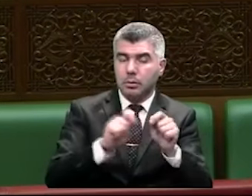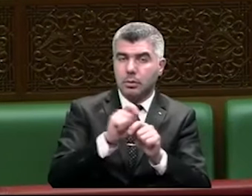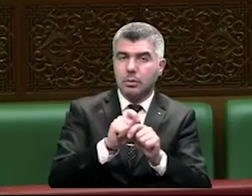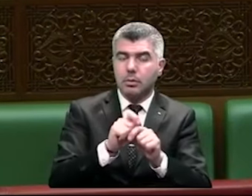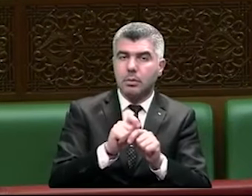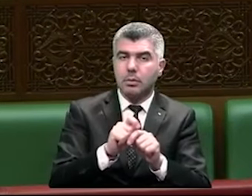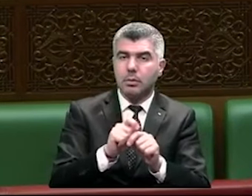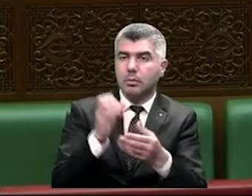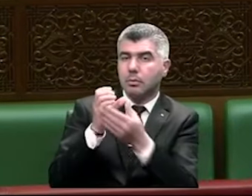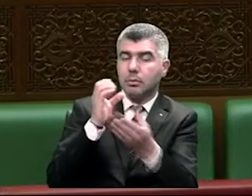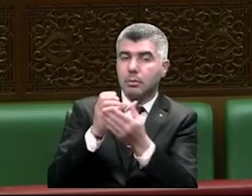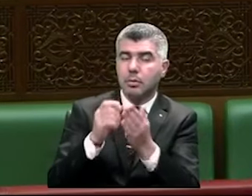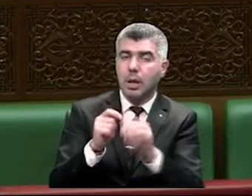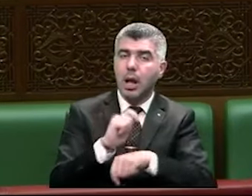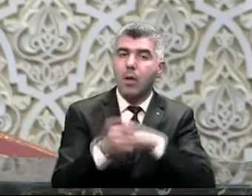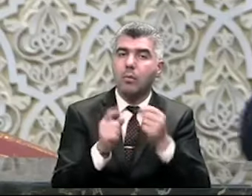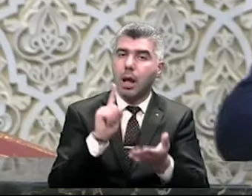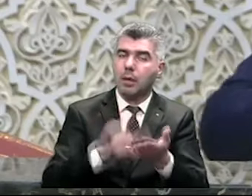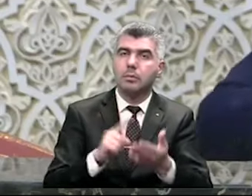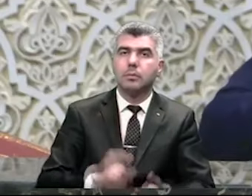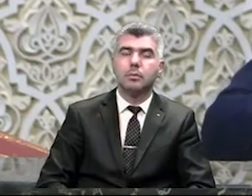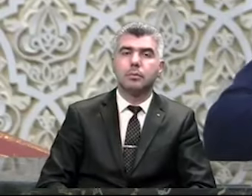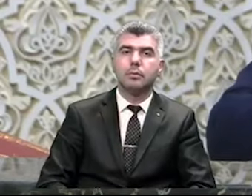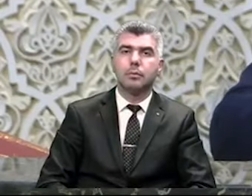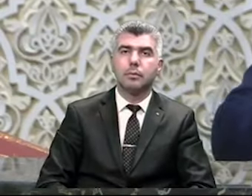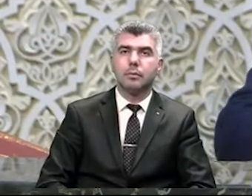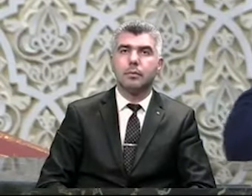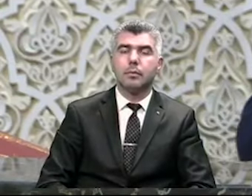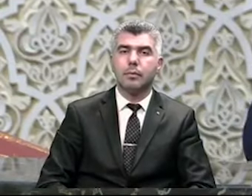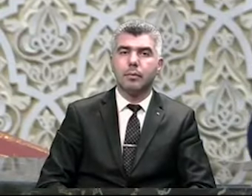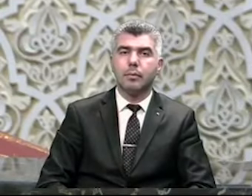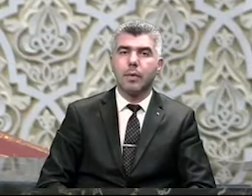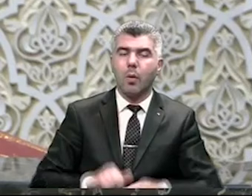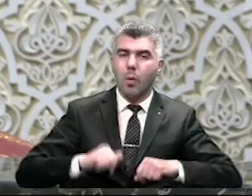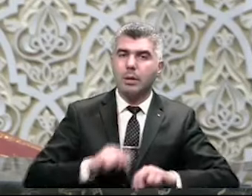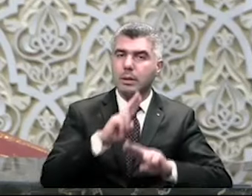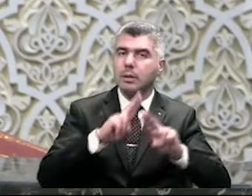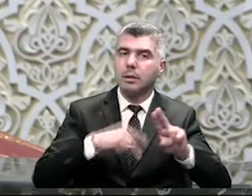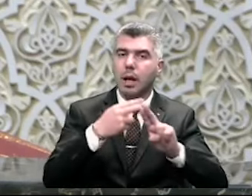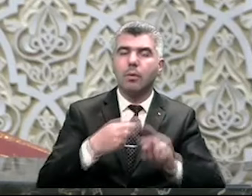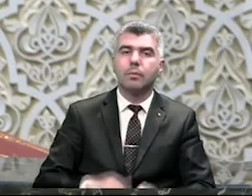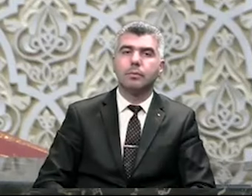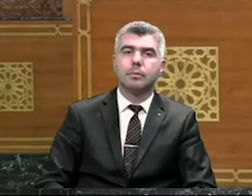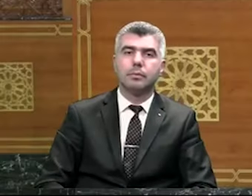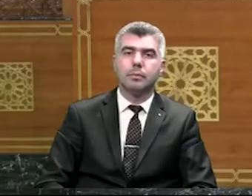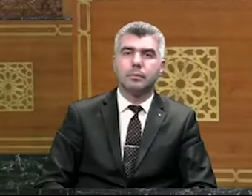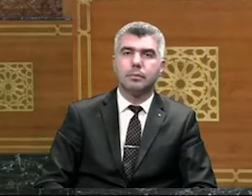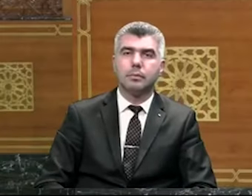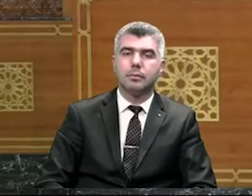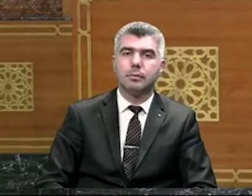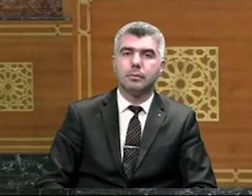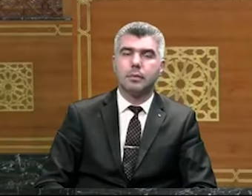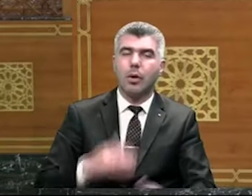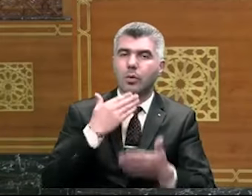النقل بالعالم القروي شكرا شكرا السيد الرئيس المحترم الكلمه لكم السيد الوزير لرد على السؤال